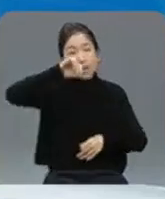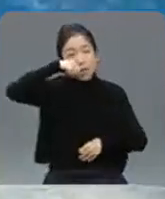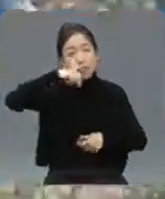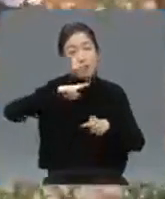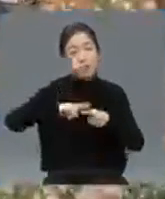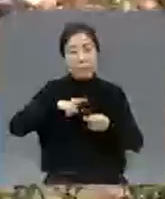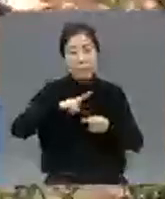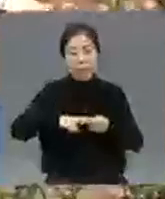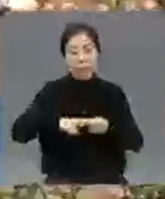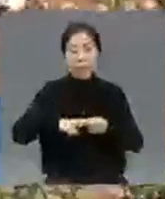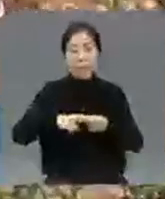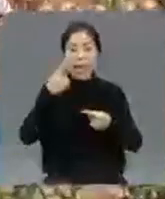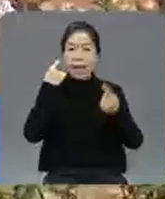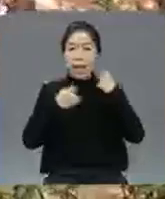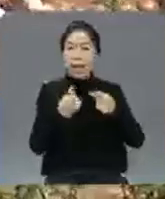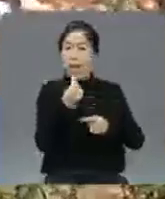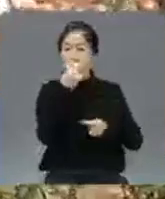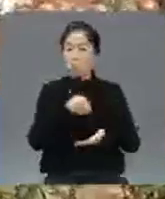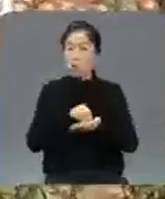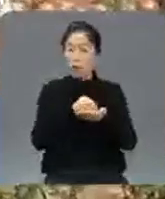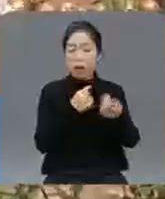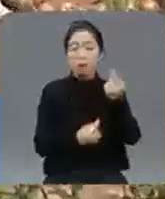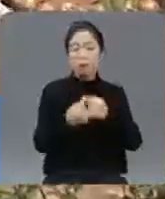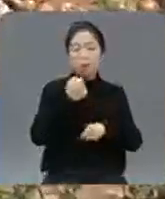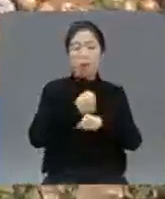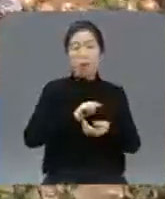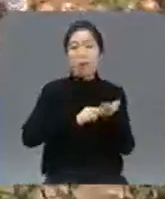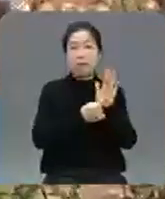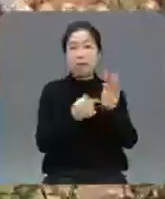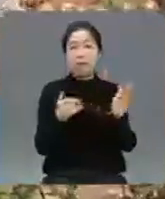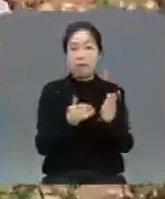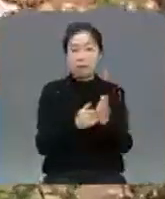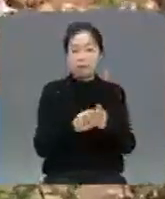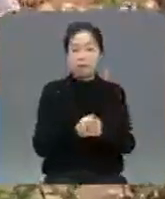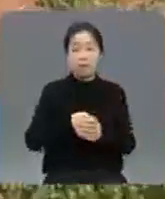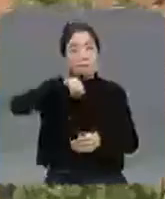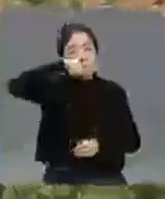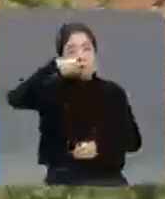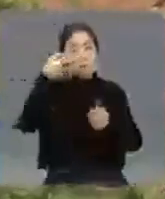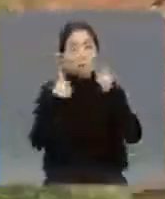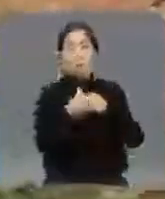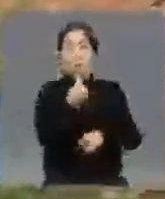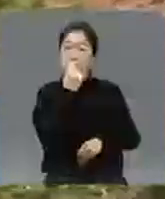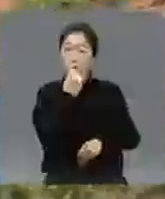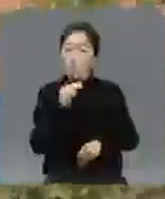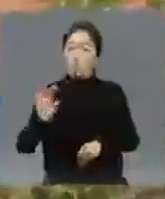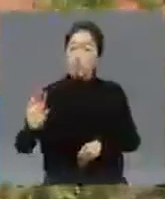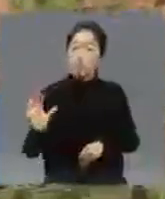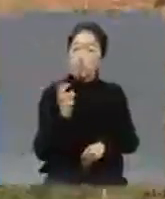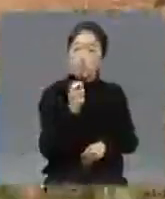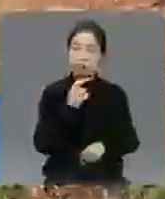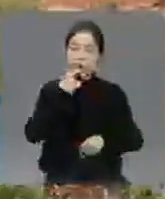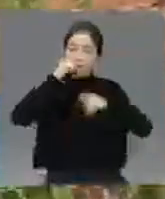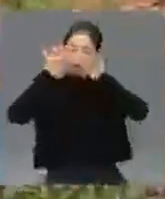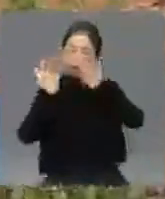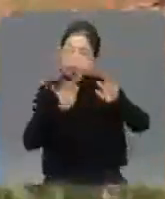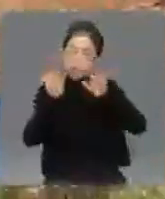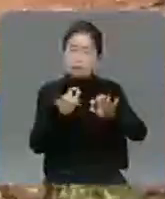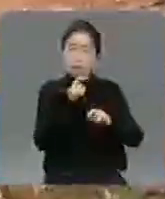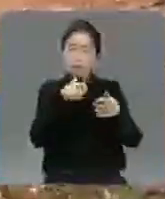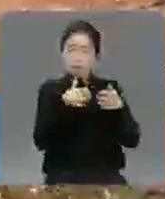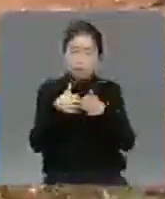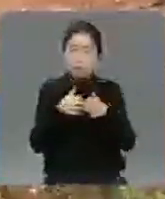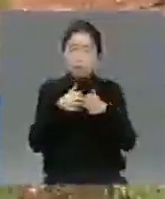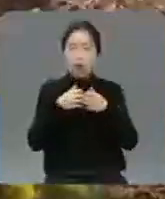대한 농작물 재해보험 가입 신청을 받는다고 밝혔습니다 양파 재해보험은 태풍과 폭설 냉해와